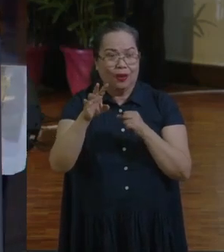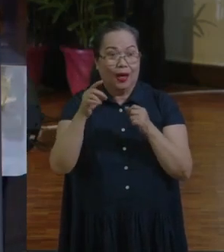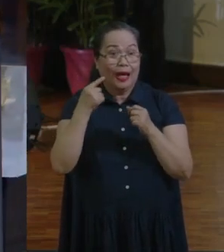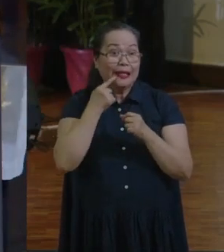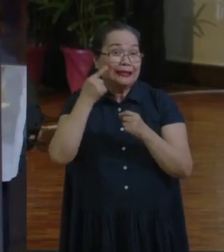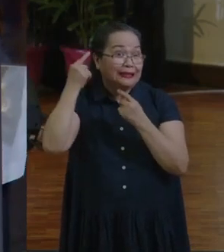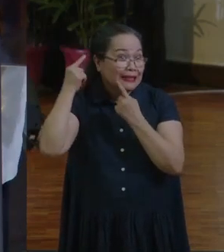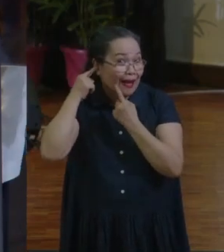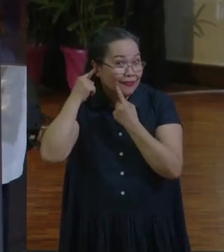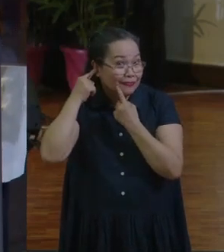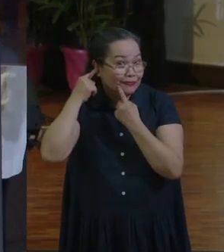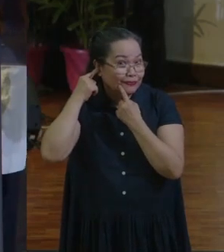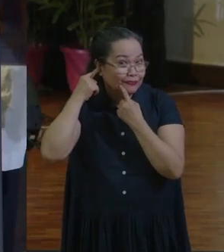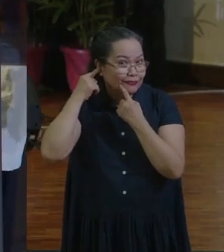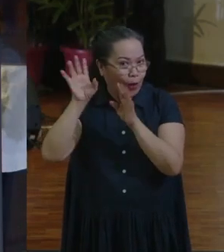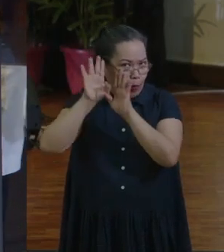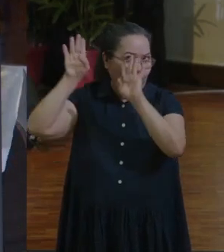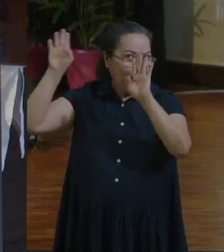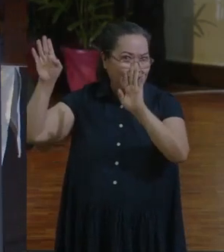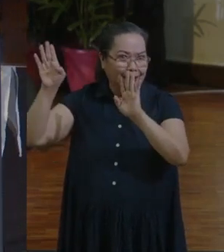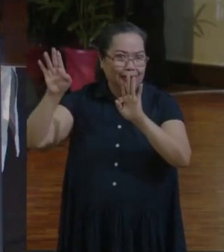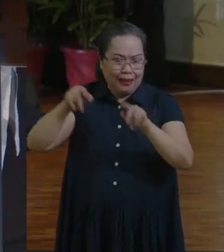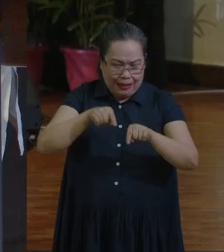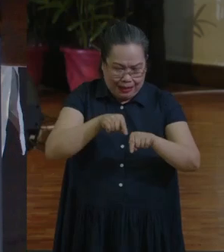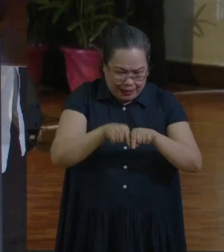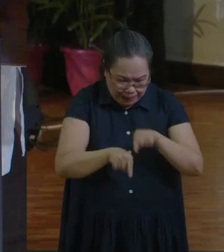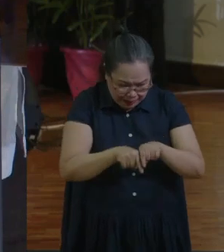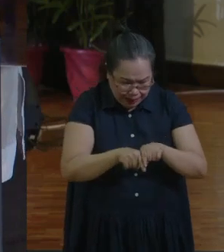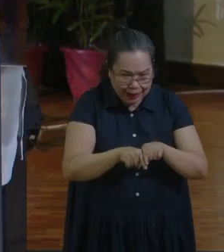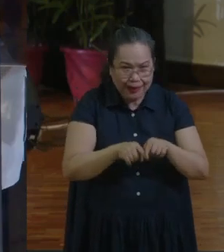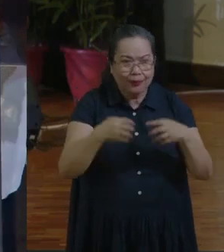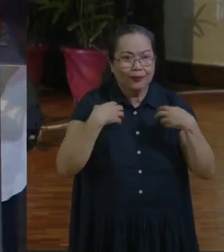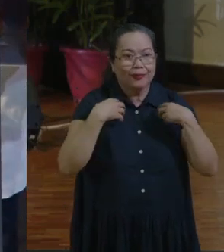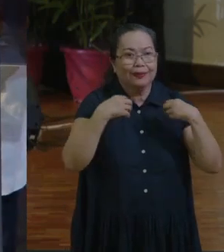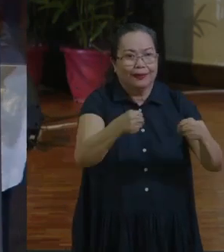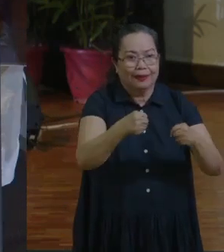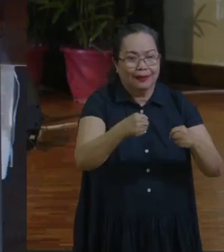pipe, lumpo, pilay at bulag, Matthew